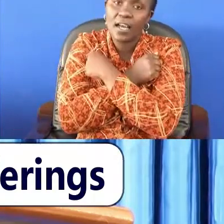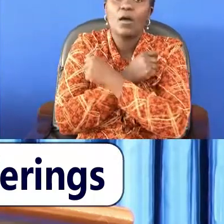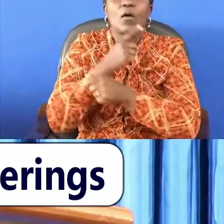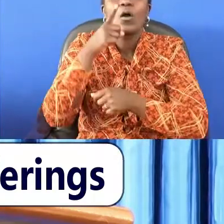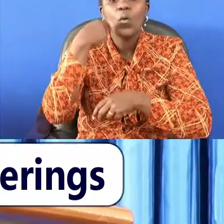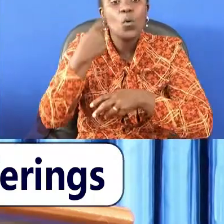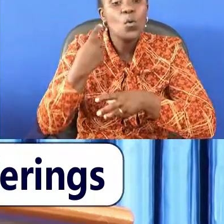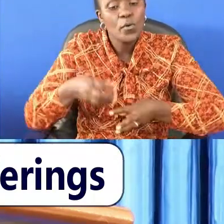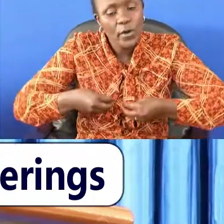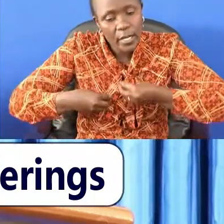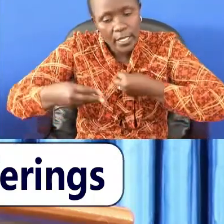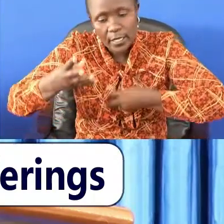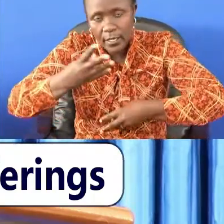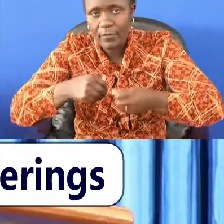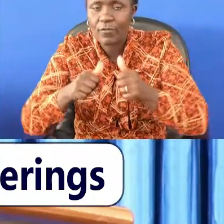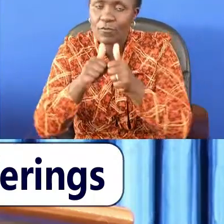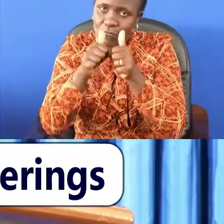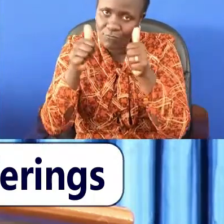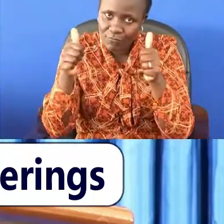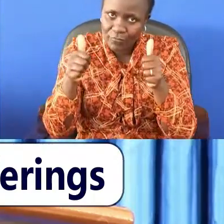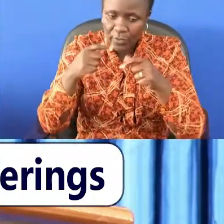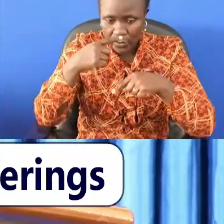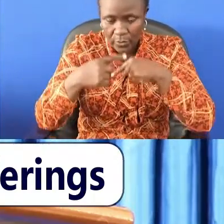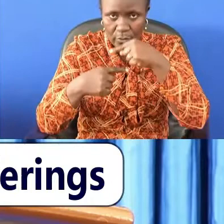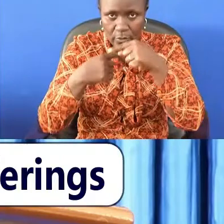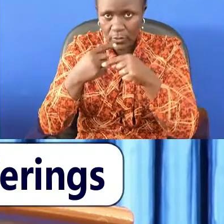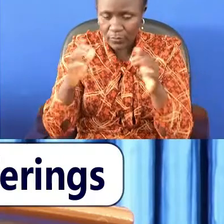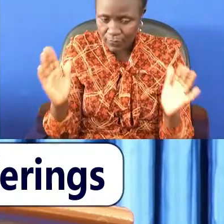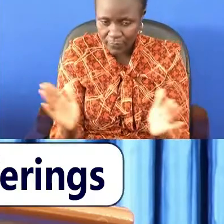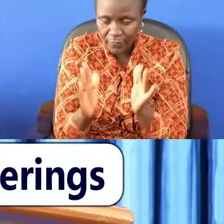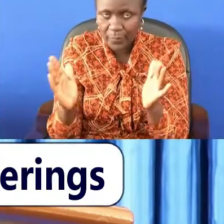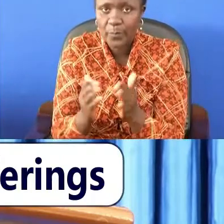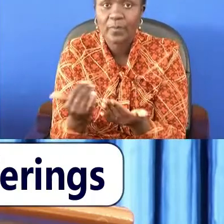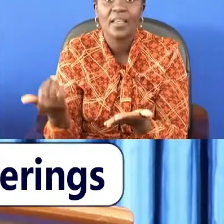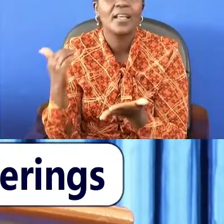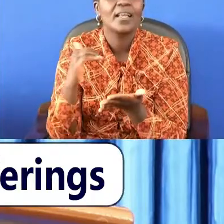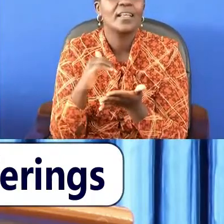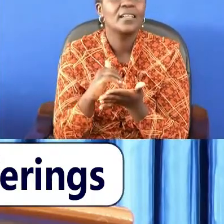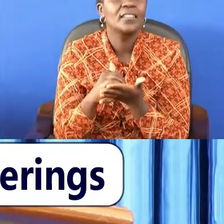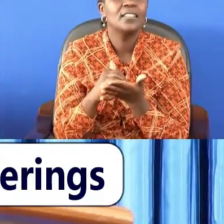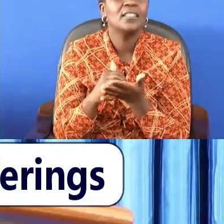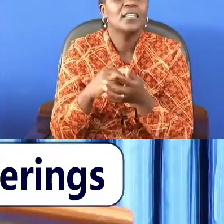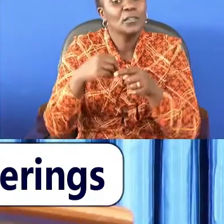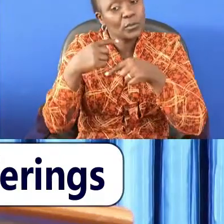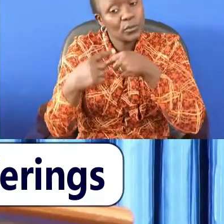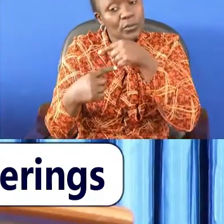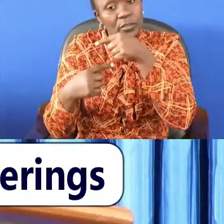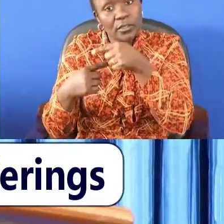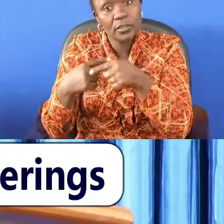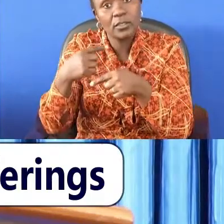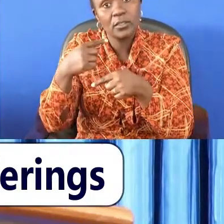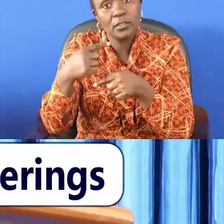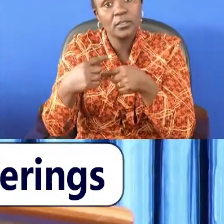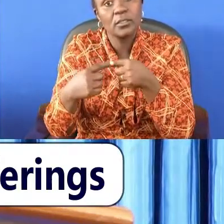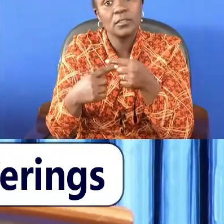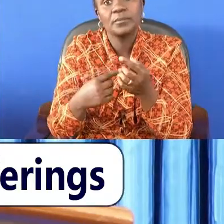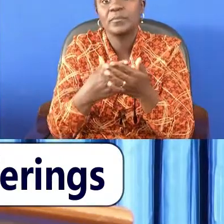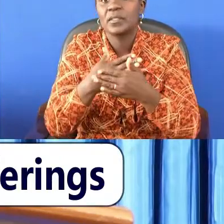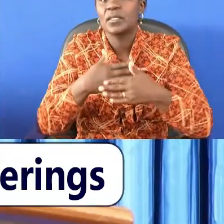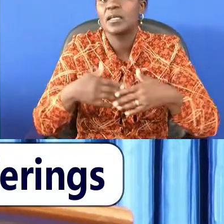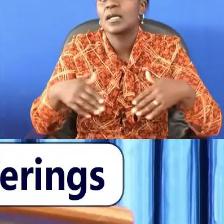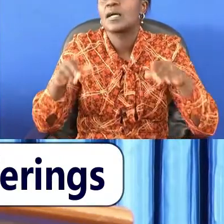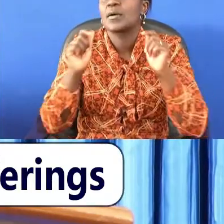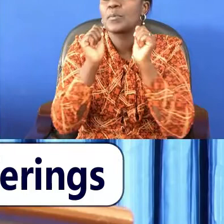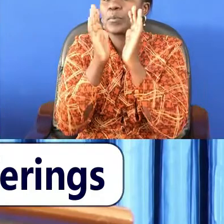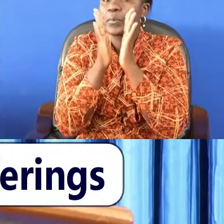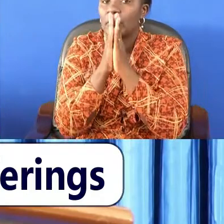watu ambao ni wakarimu. Tunaendelea kuwatia moyo ya kwamba tuzidi kuendelea katika BS zetu na